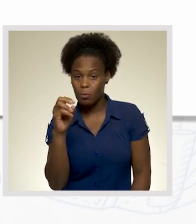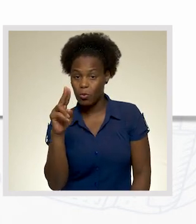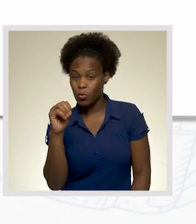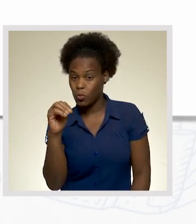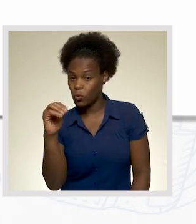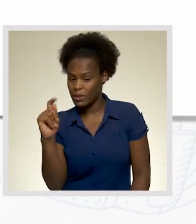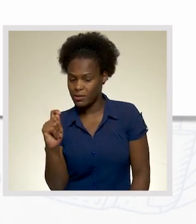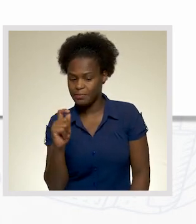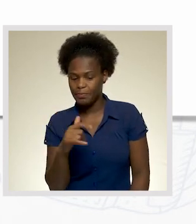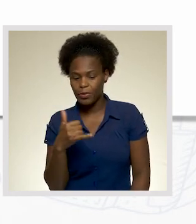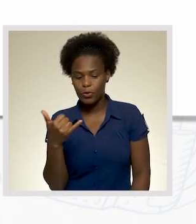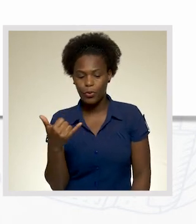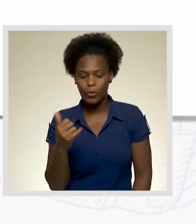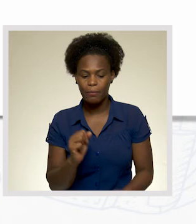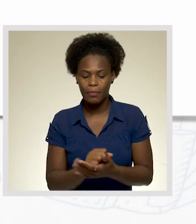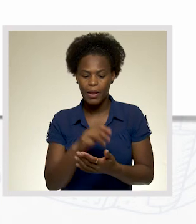2,